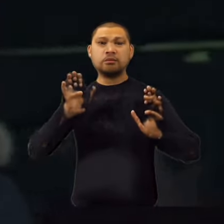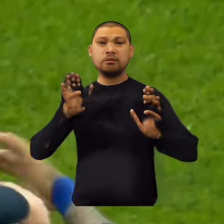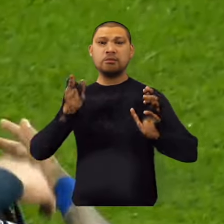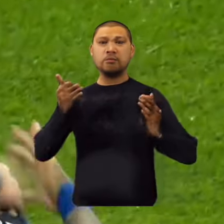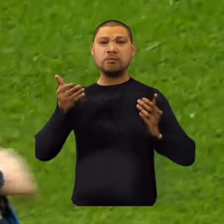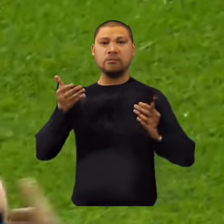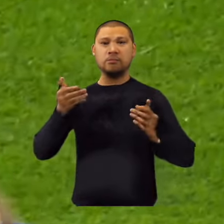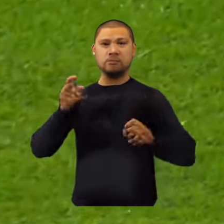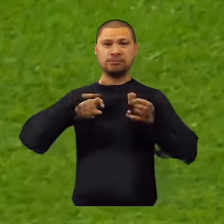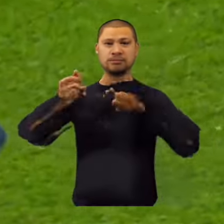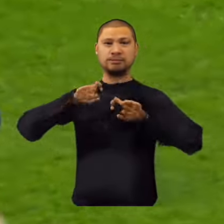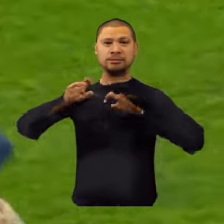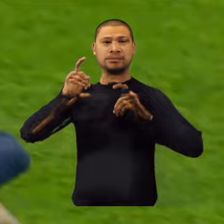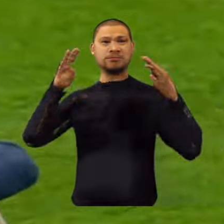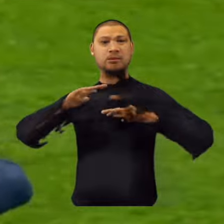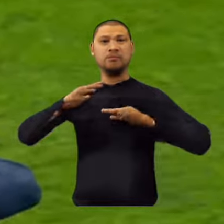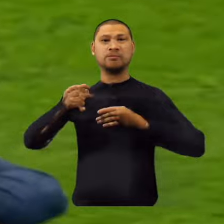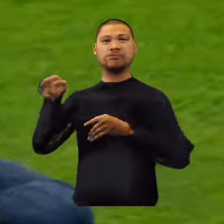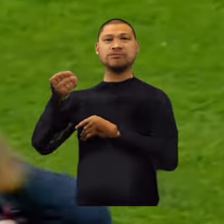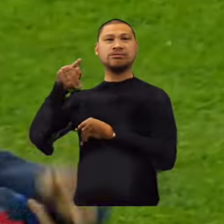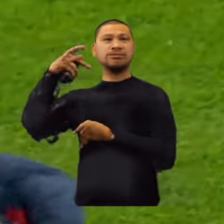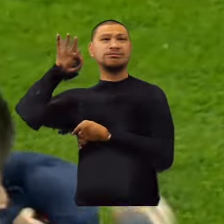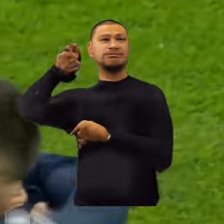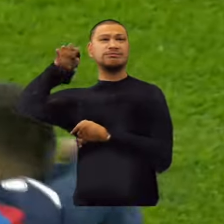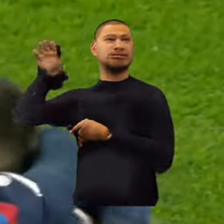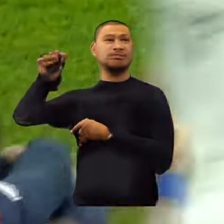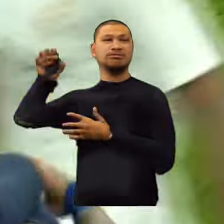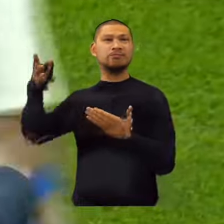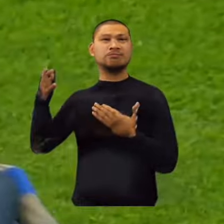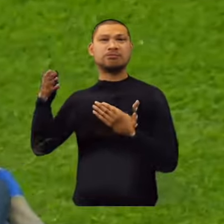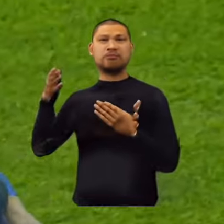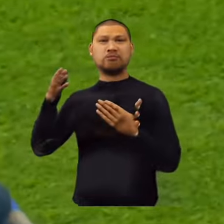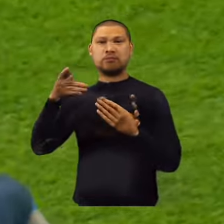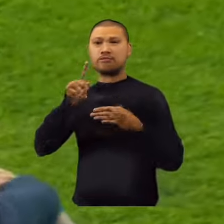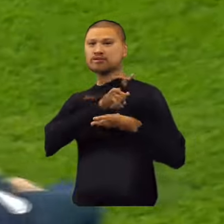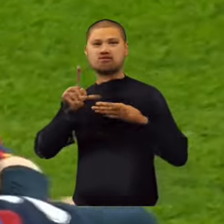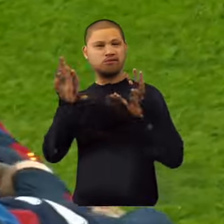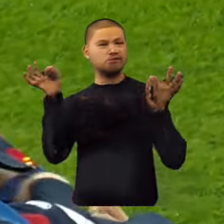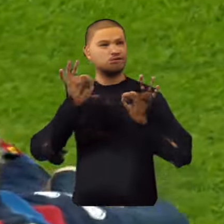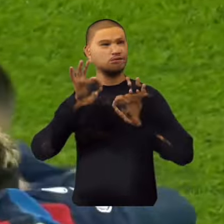rapport à ce qu'on a vu depuis le début du match, mais Kessié était persuadé de ne pas être hors jeu, il avait bien raison.